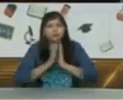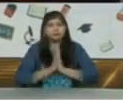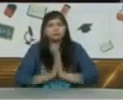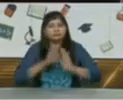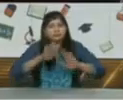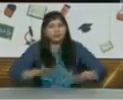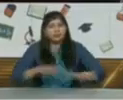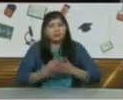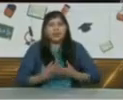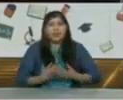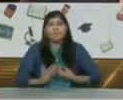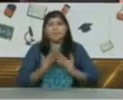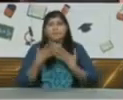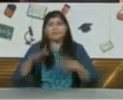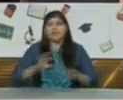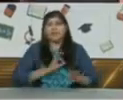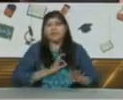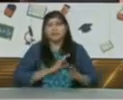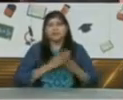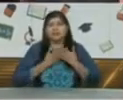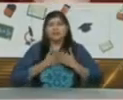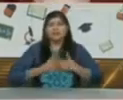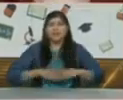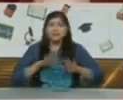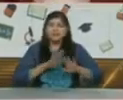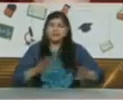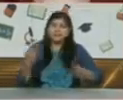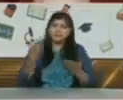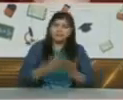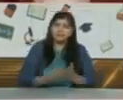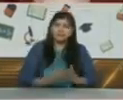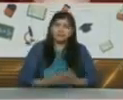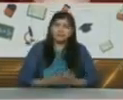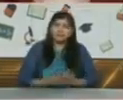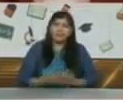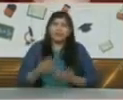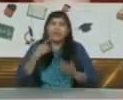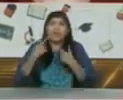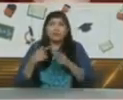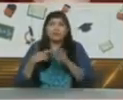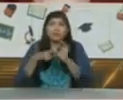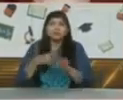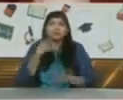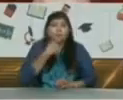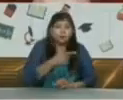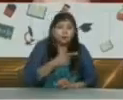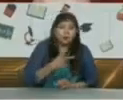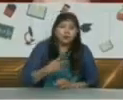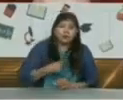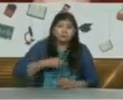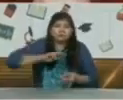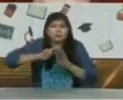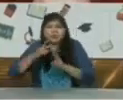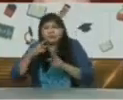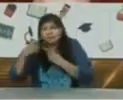चाहिए। करोगे? हाँ सर। अच्छा, अब आप चलिए, आपके सवाल पर आता हूं। मैं तो एकदम से